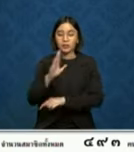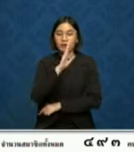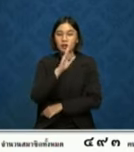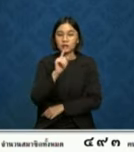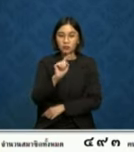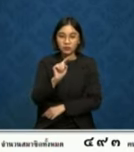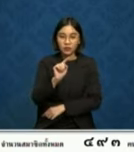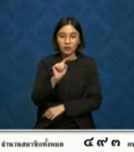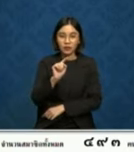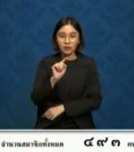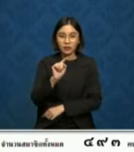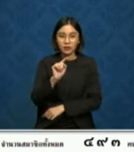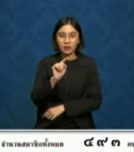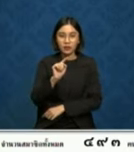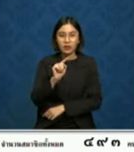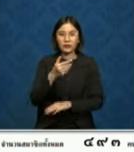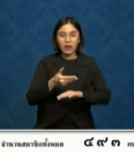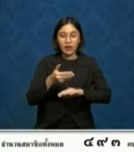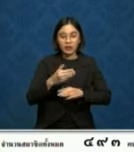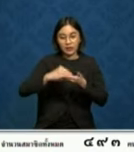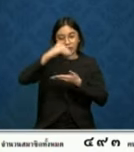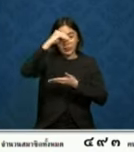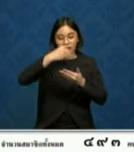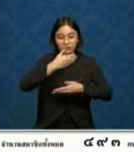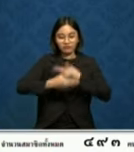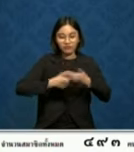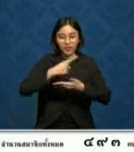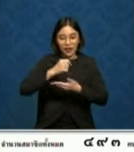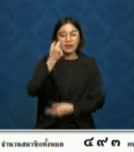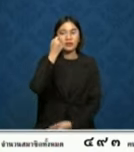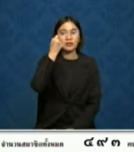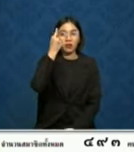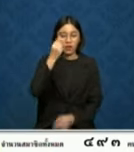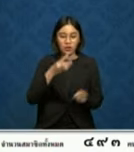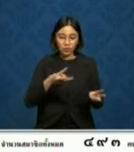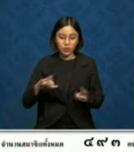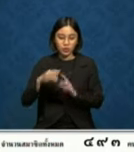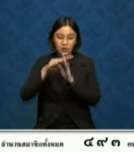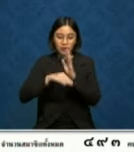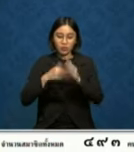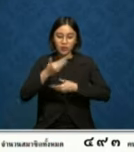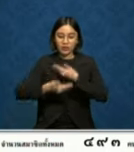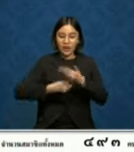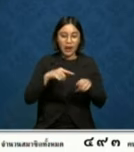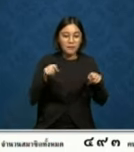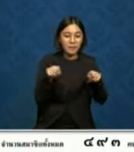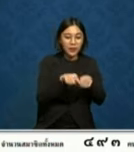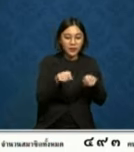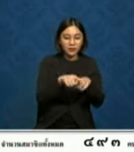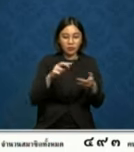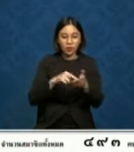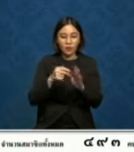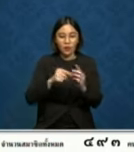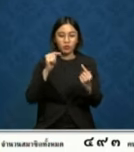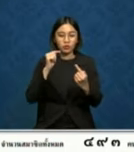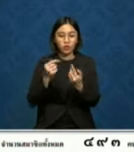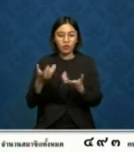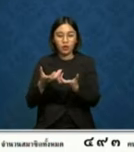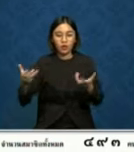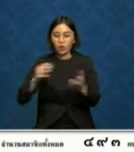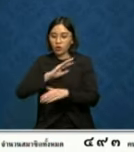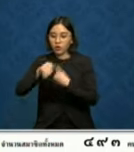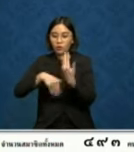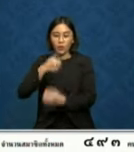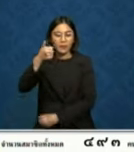เราถ้าท่านเรียนการตลาดหรืออะไรมาท่านพอที่จะเข้าใจว่ารูปแบบวิธีการขายเดียวกันมันไม่สามารถใช้กับสินค้าทุก